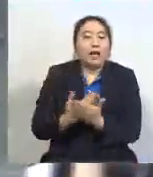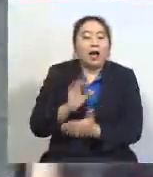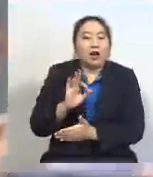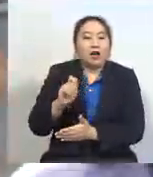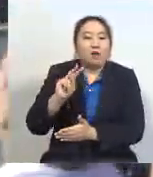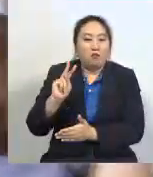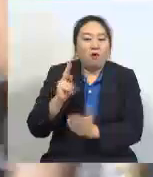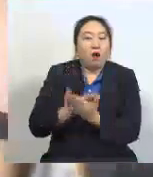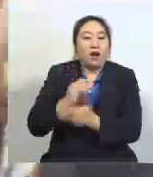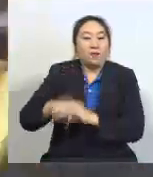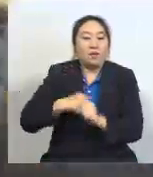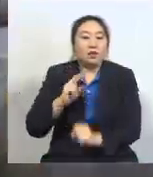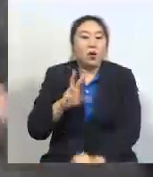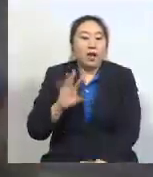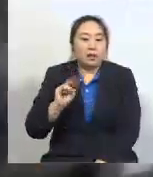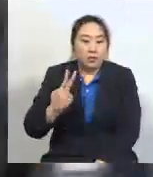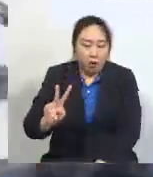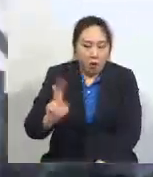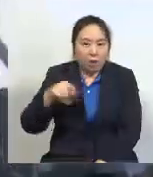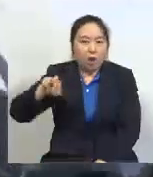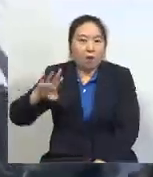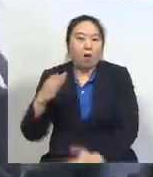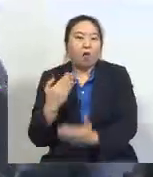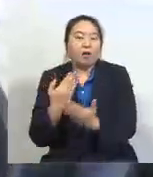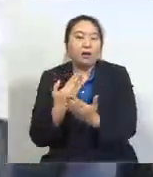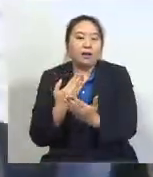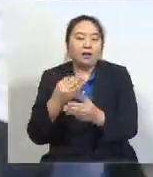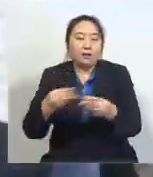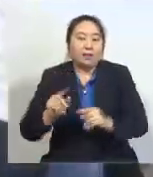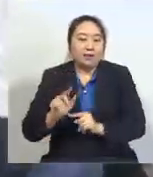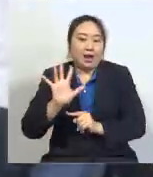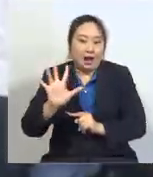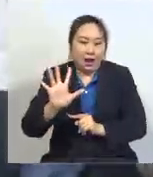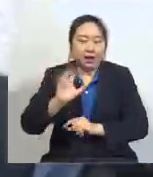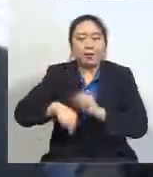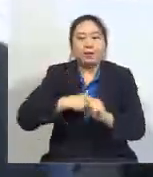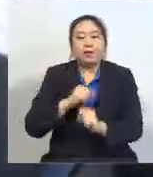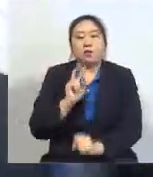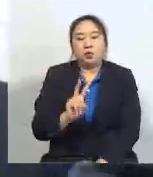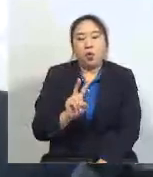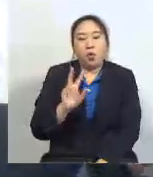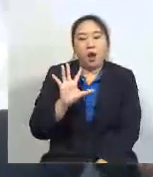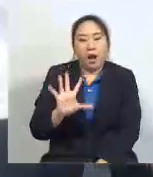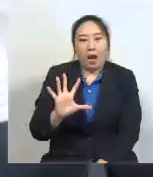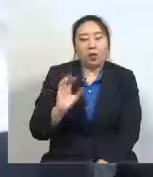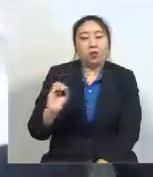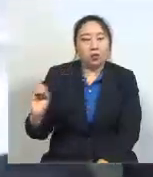ช2542และพ.ร.บ.ป้องกันและปราบปรามการฟอกเงินฉบับที่5พุทธศักราช2500นะคะ